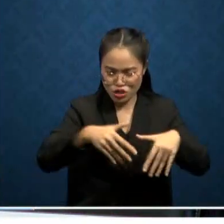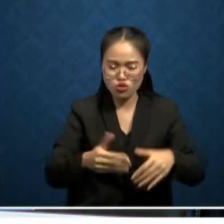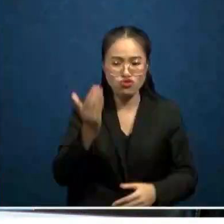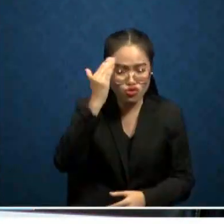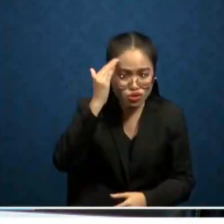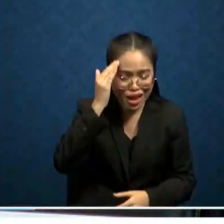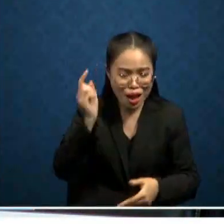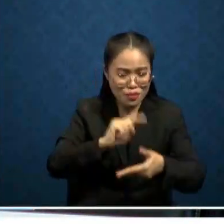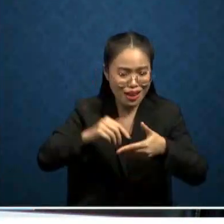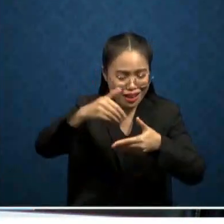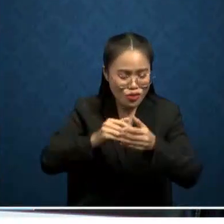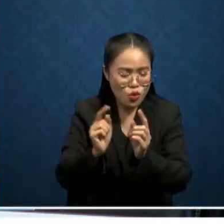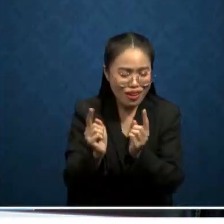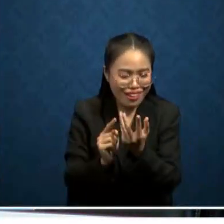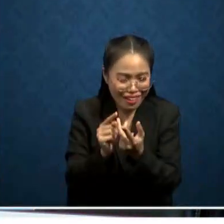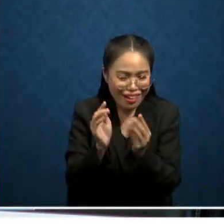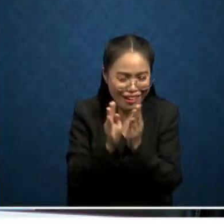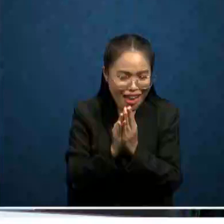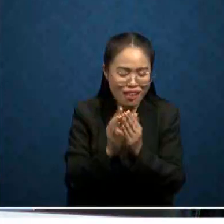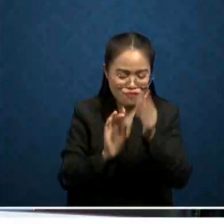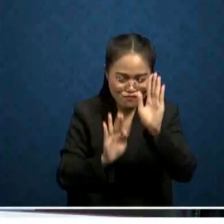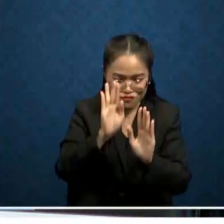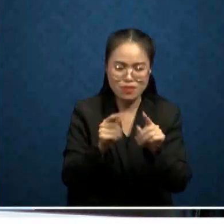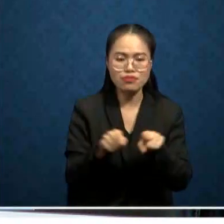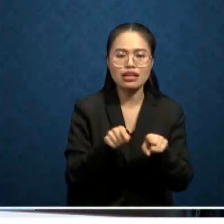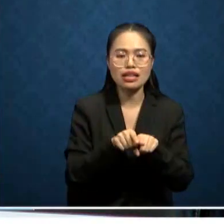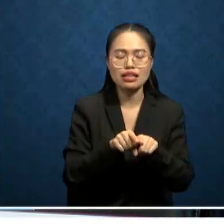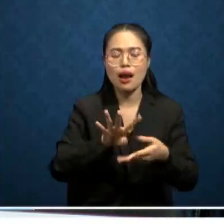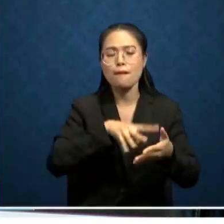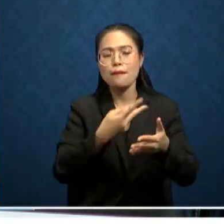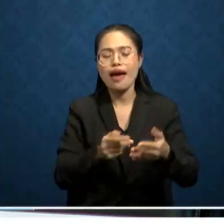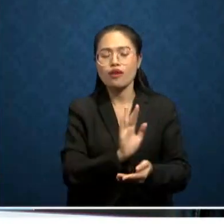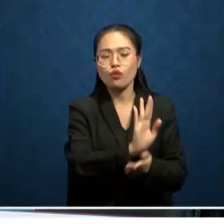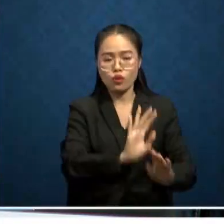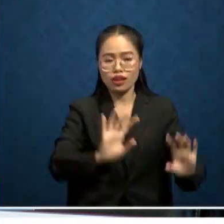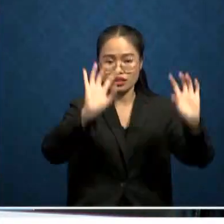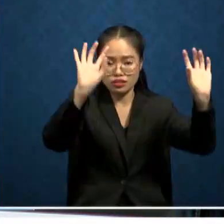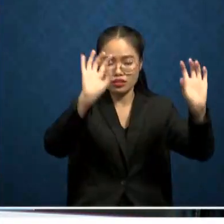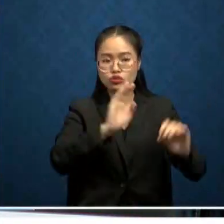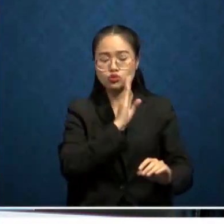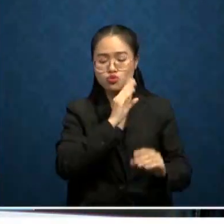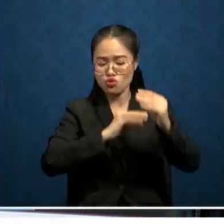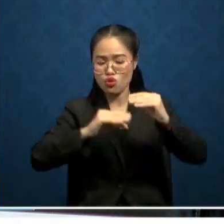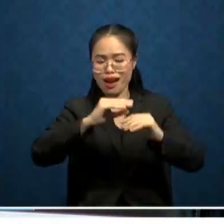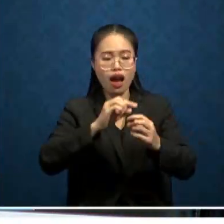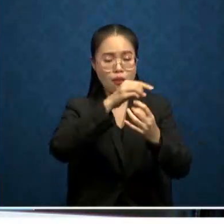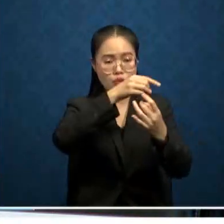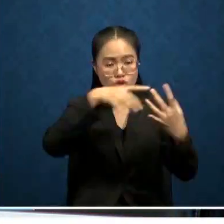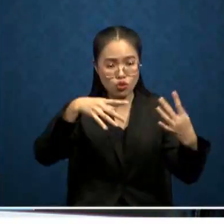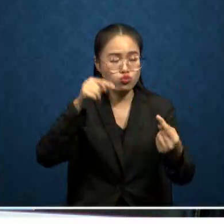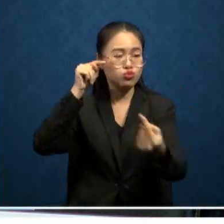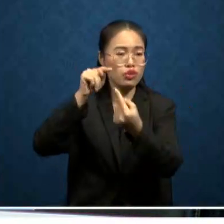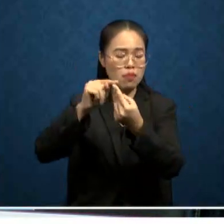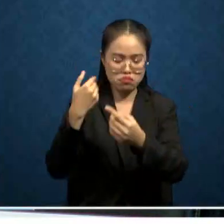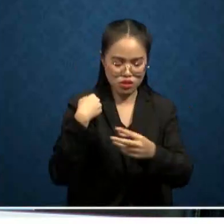บูรณาการกับแผนจังหวัดนะครับแผนของราชการปกตินะครับถ้าเกิดใช้งานใชใช้โครงการไม่ตรงวัตถุประสงค์ก็จะมีการ